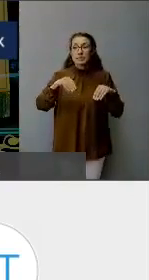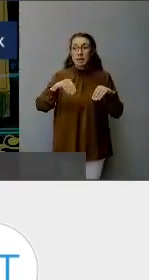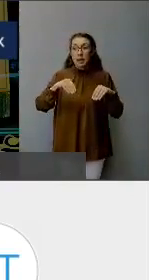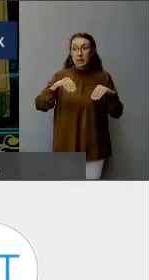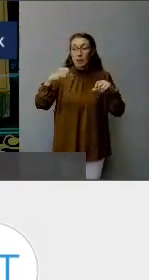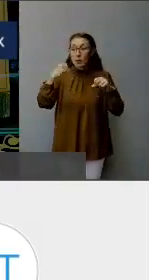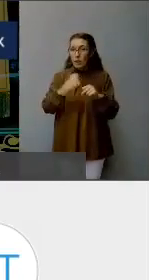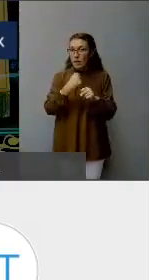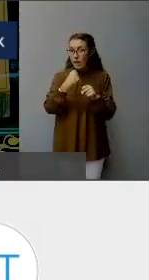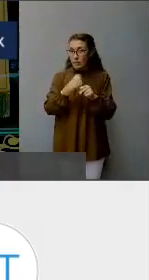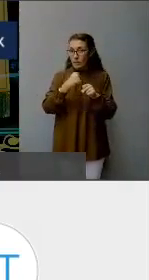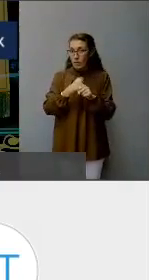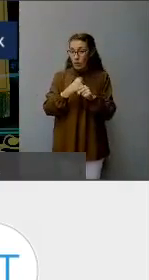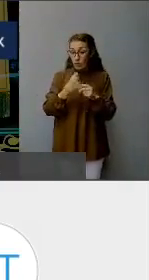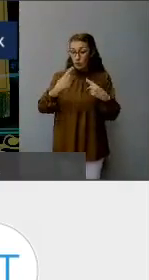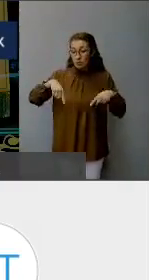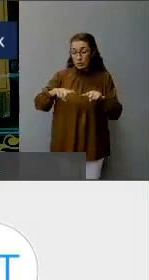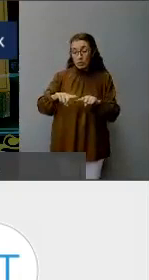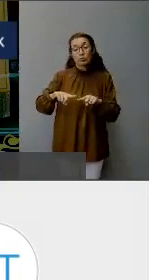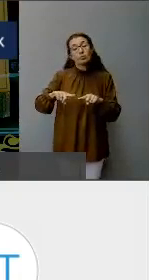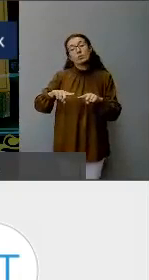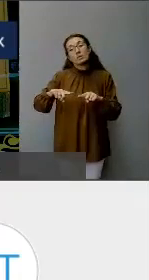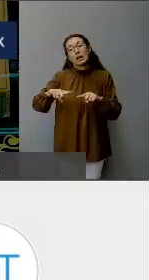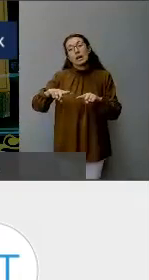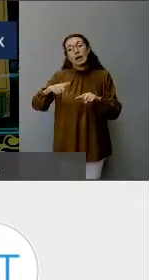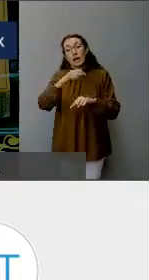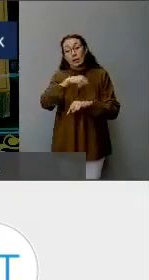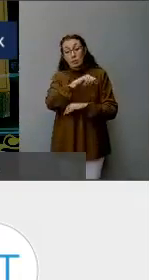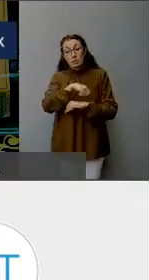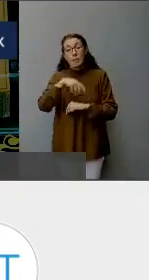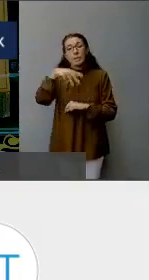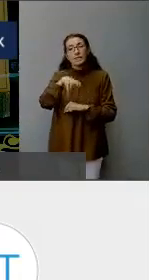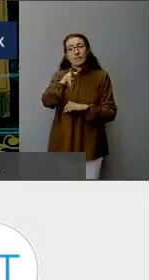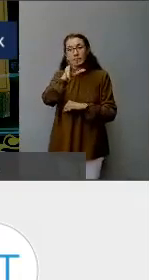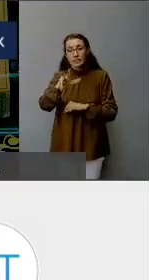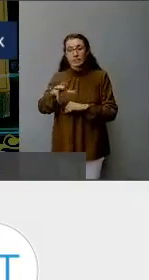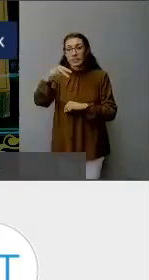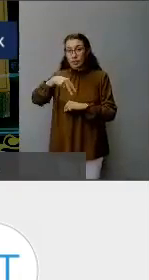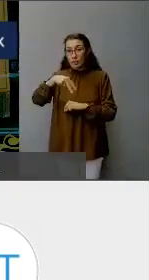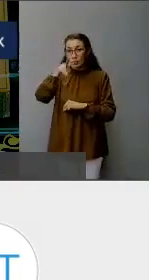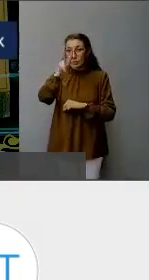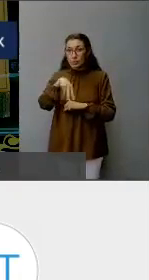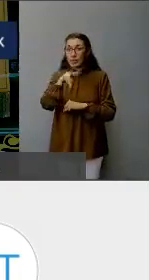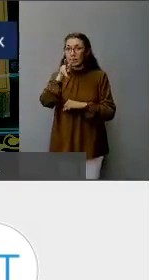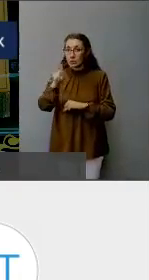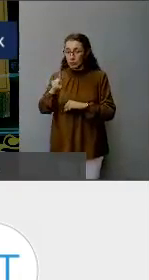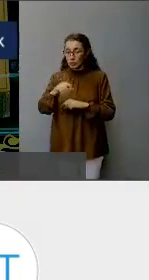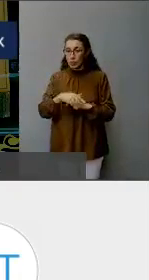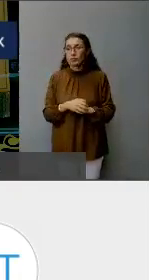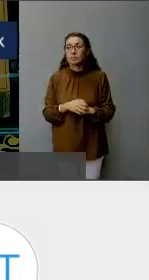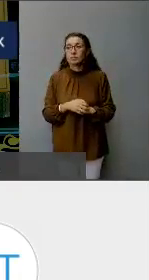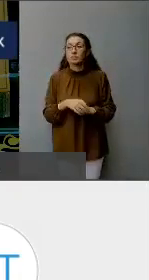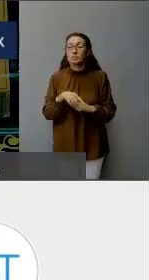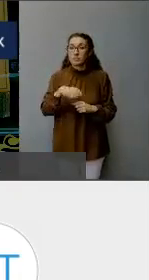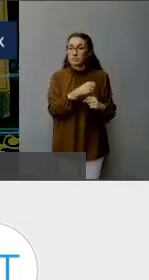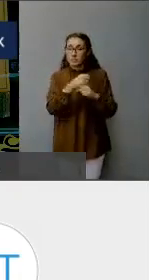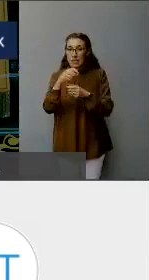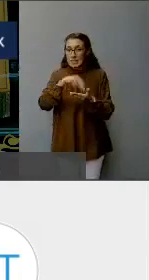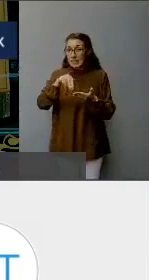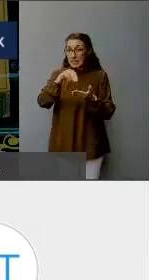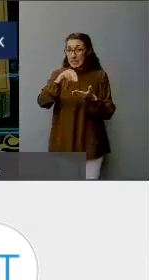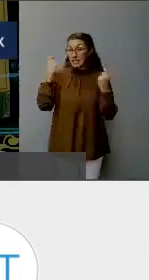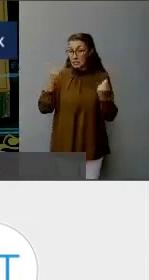lavori di questa seduta di consiglio comunale martedì 23 novembre 2000 21 la parola la segreteria generale